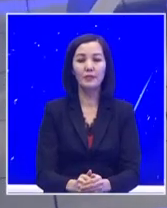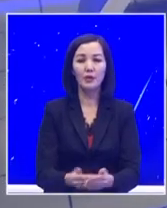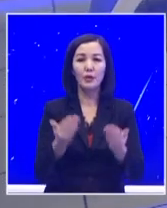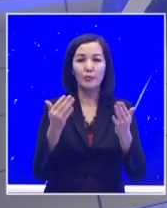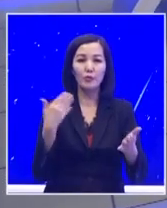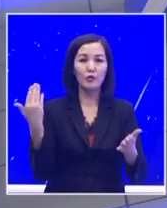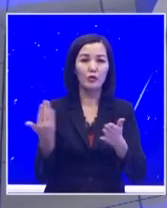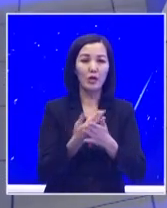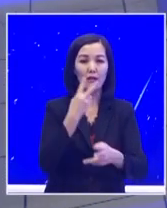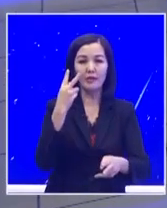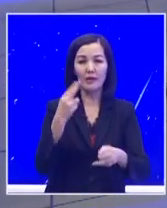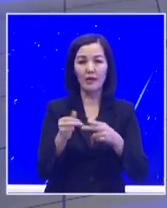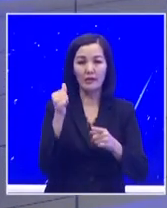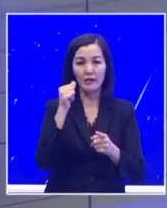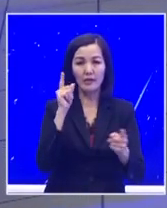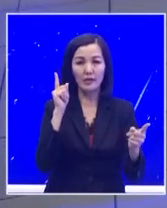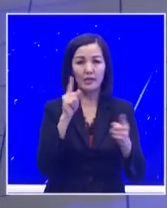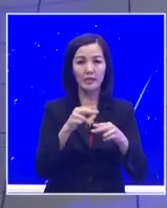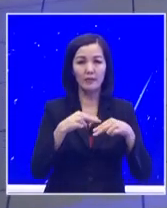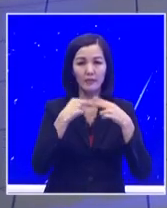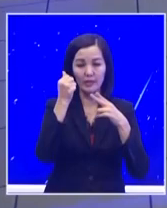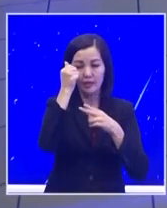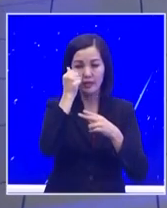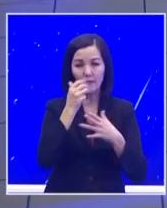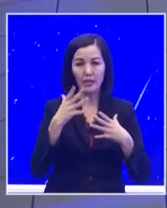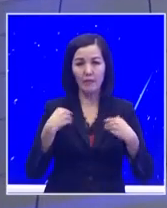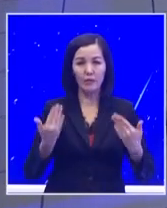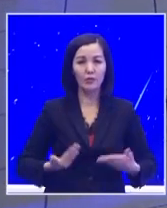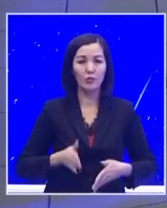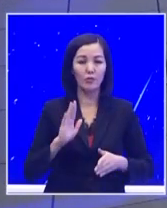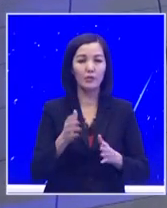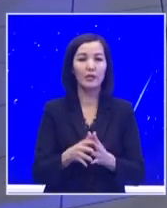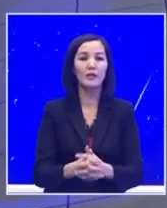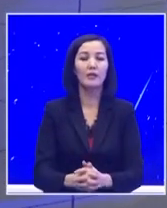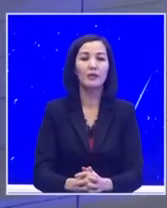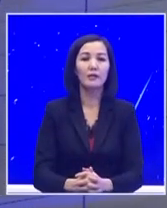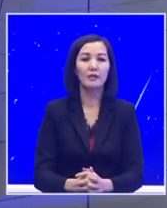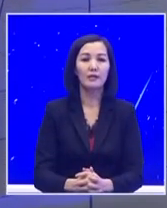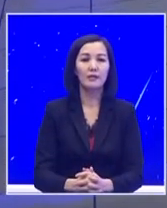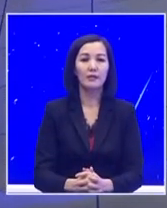Бүгінге келтірген ақпараттар легі осындай болды. Назар қойып тыңдағандарыңызға рахмет. Аман сау болыңыздар.